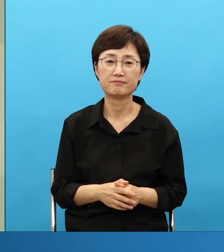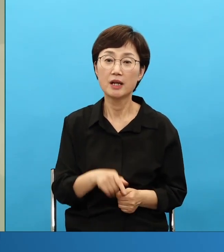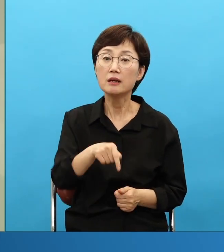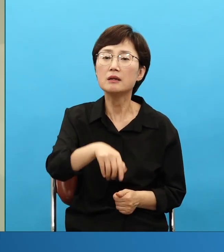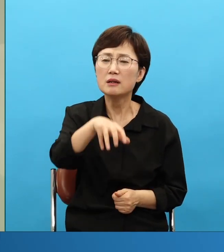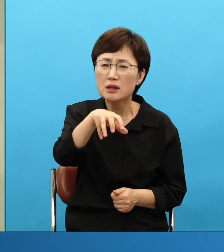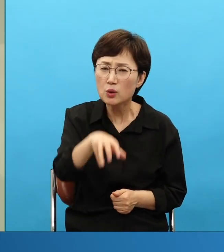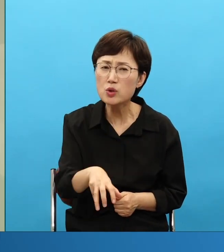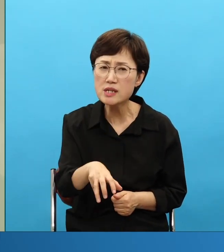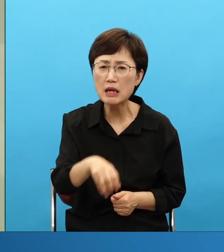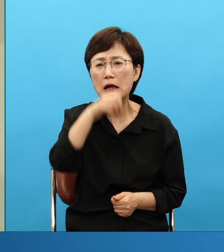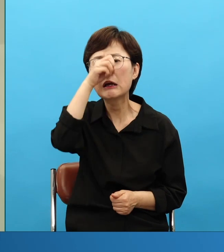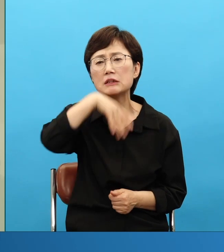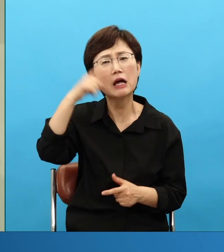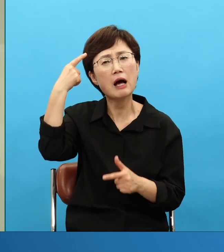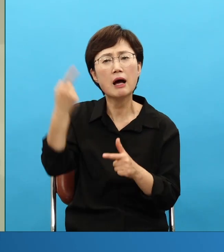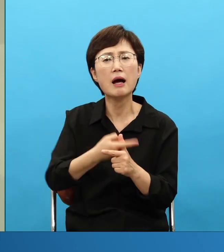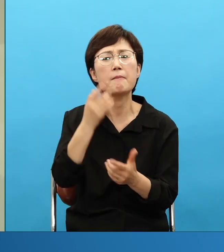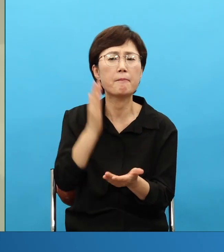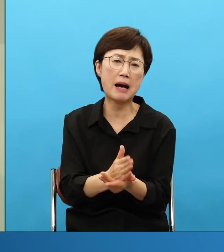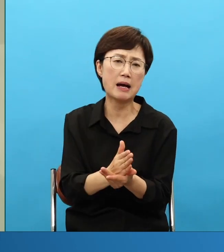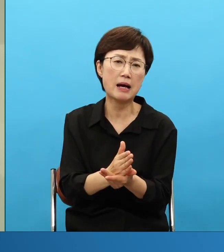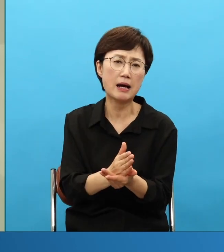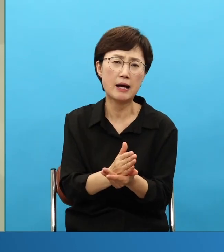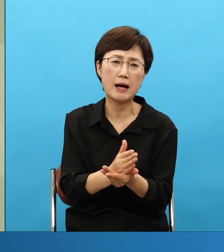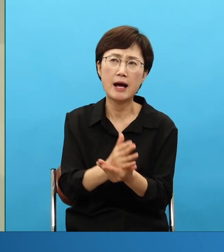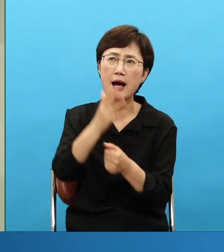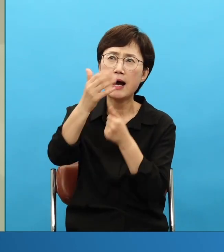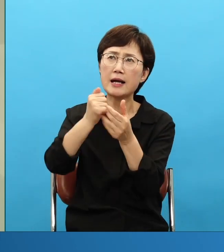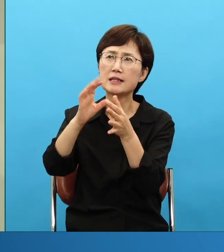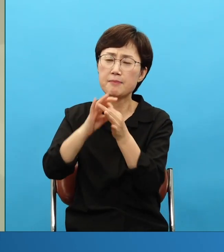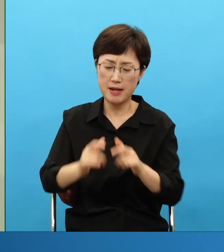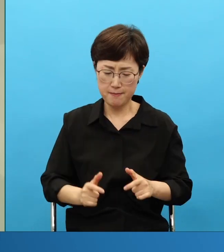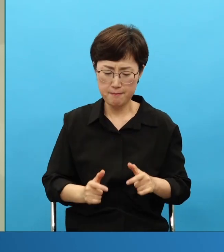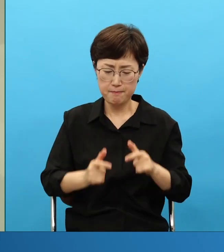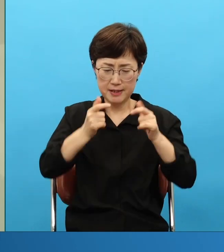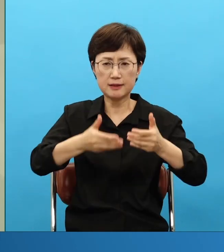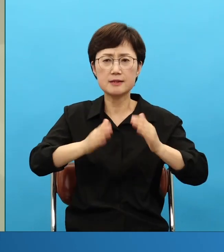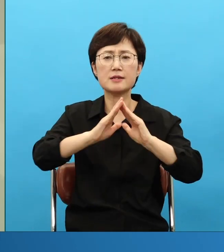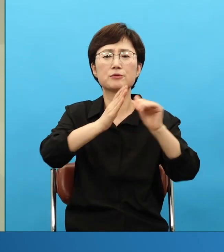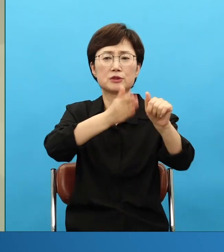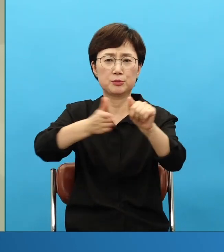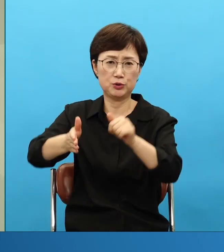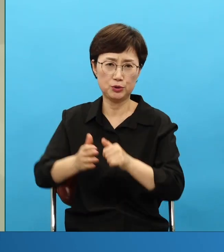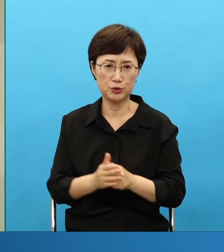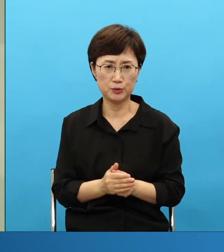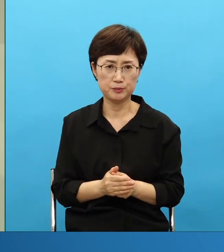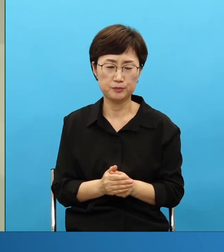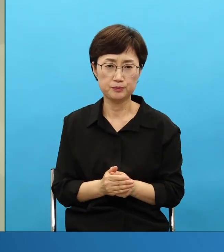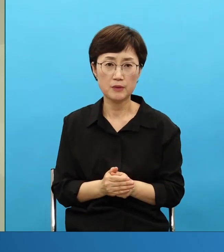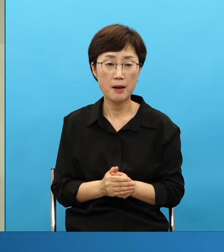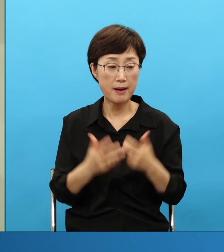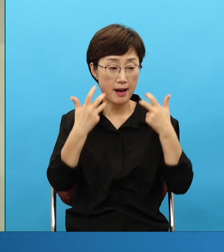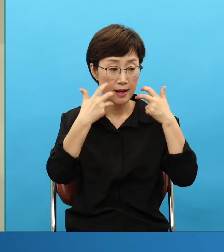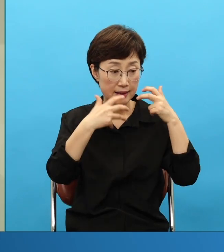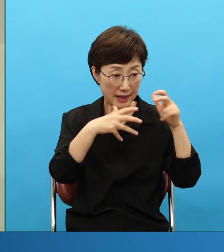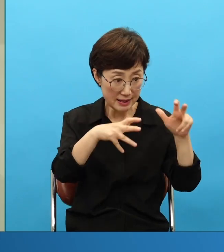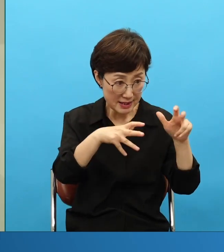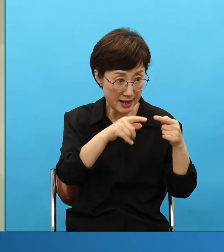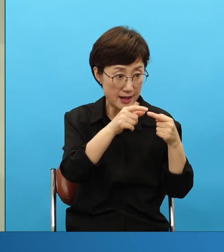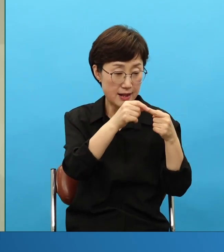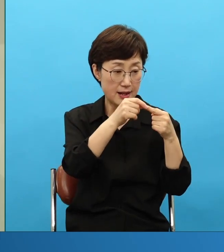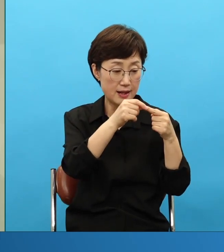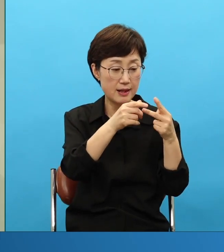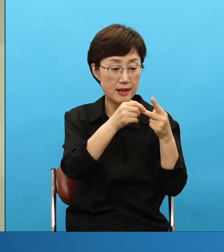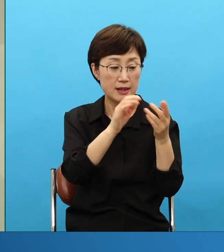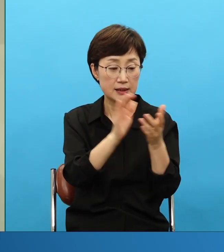세워라. Raise the bar. 그렇죠. Isn't that so? 그러니 사드락 메삭 아벤노고 다니엘 에스더가